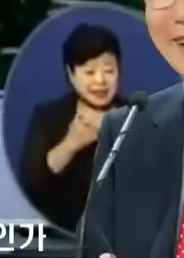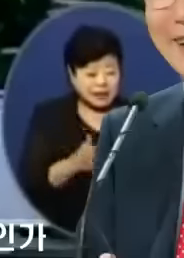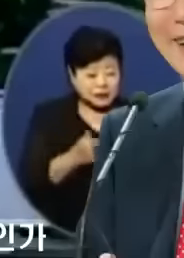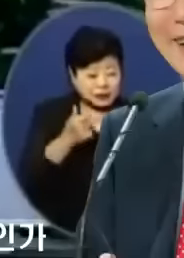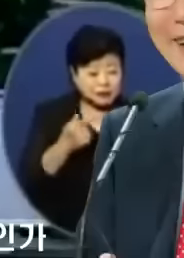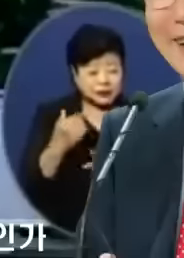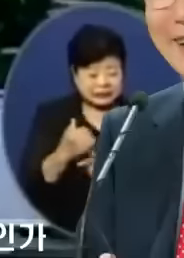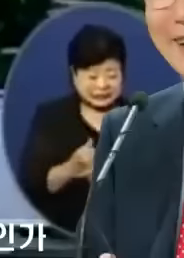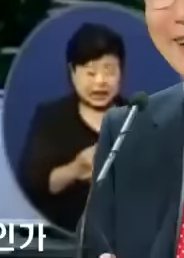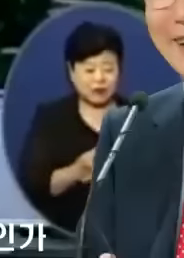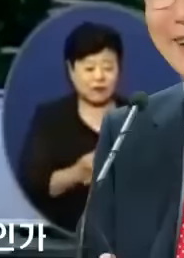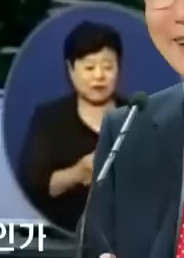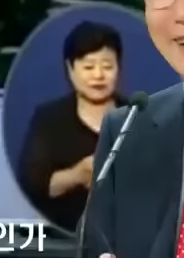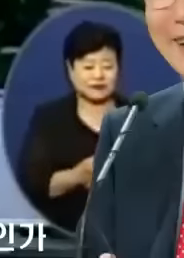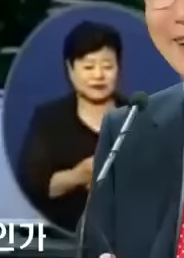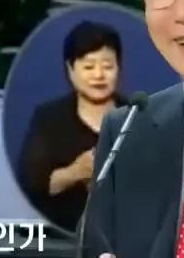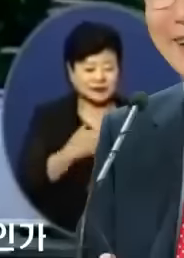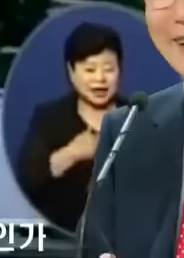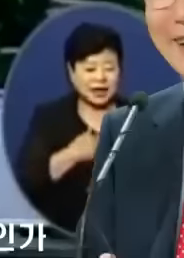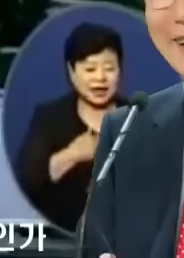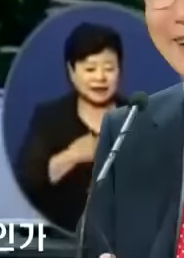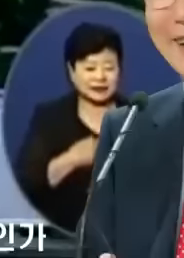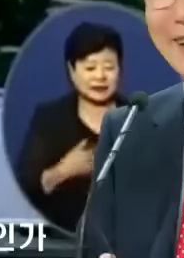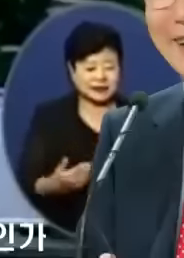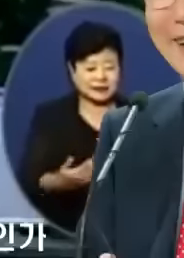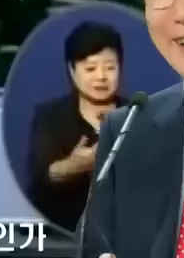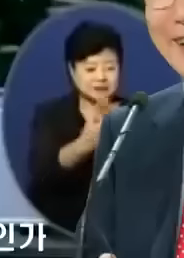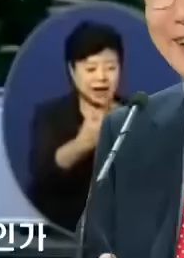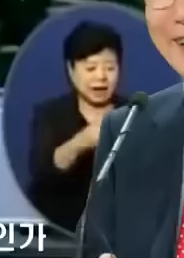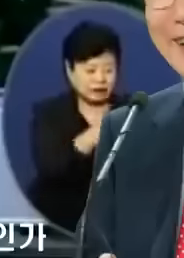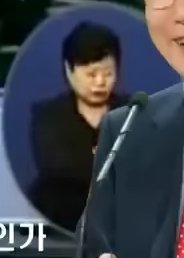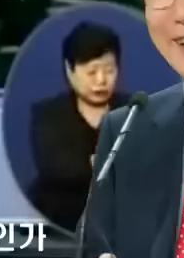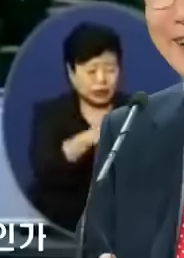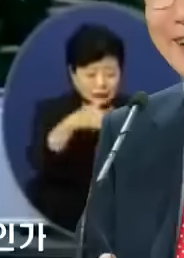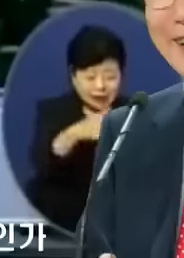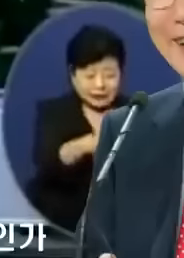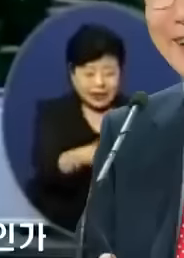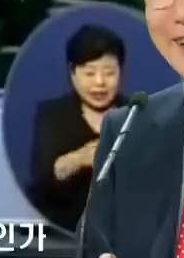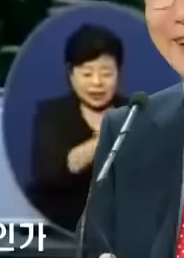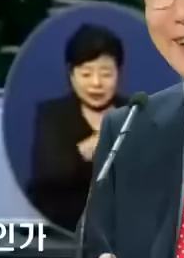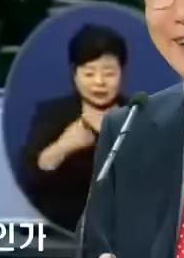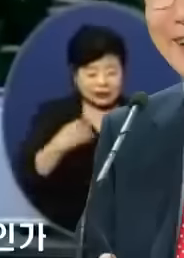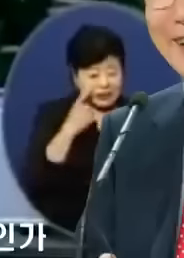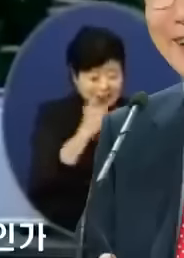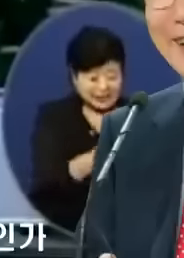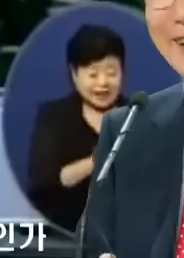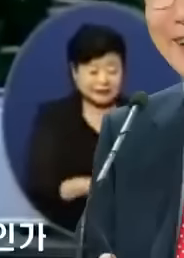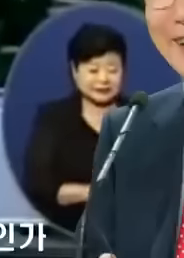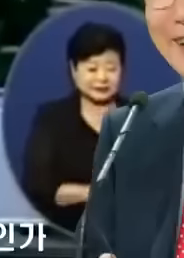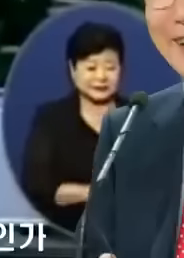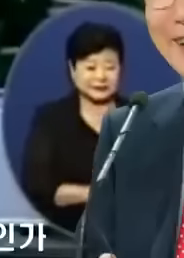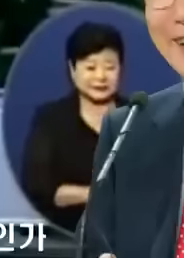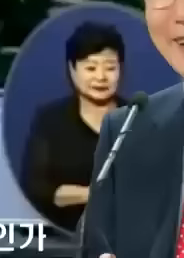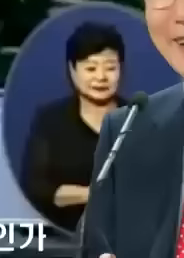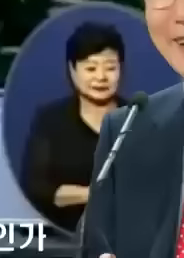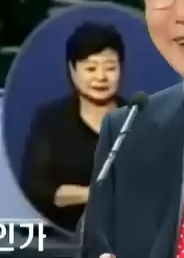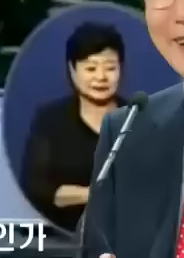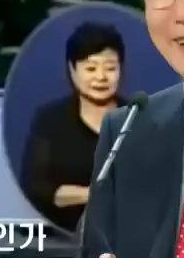예수님을 의지하고 나는 면역이 되어 있다, 나는 능력이 이긴다,